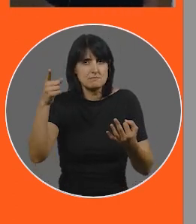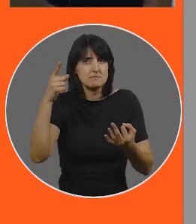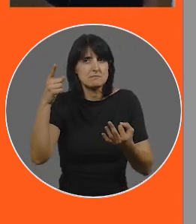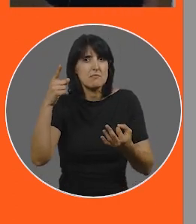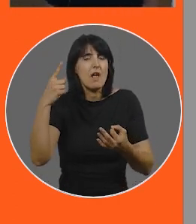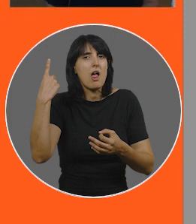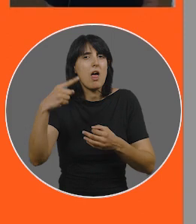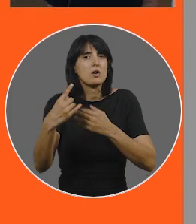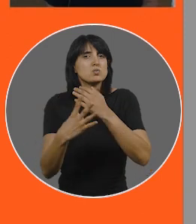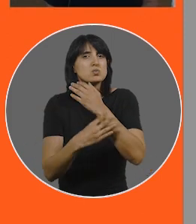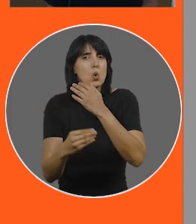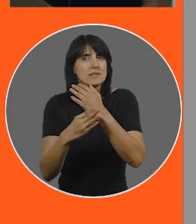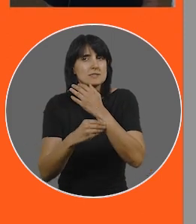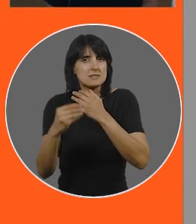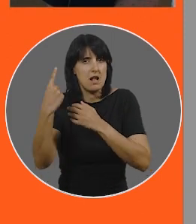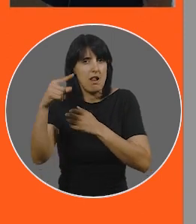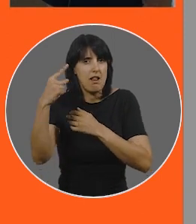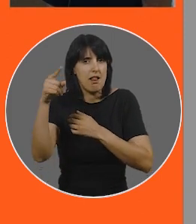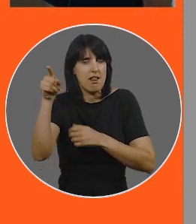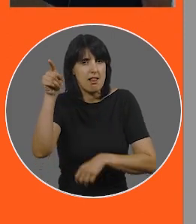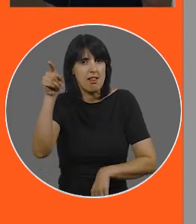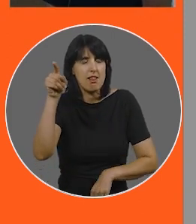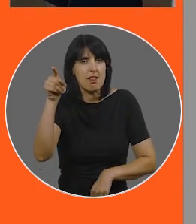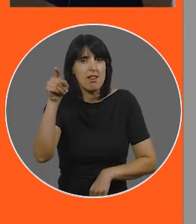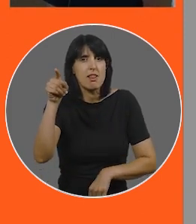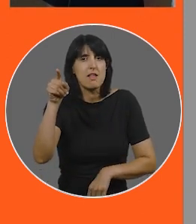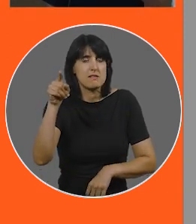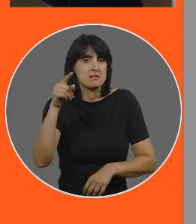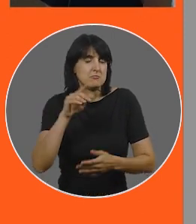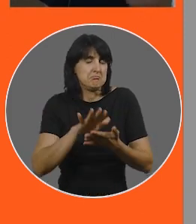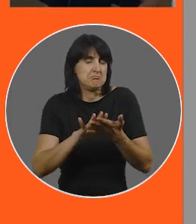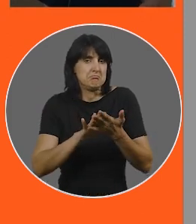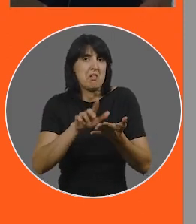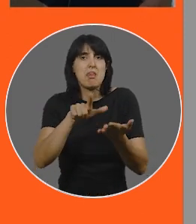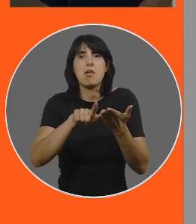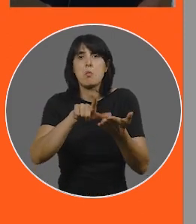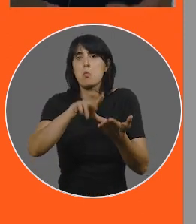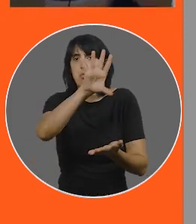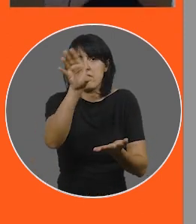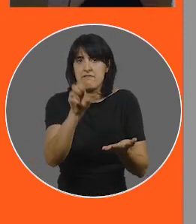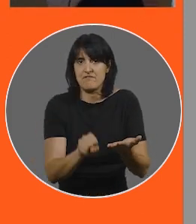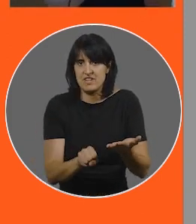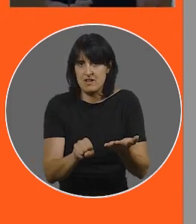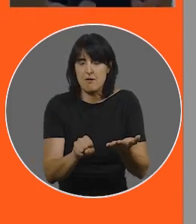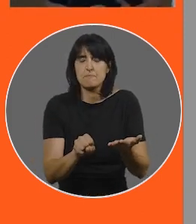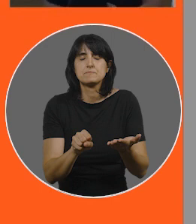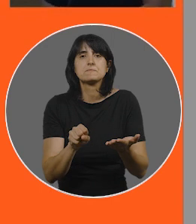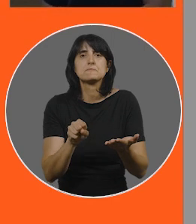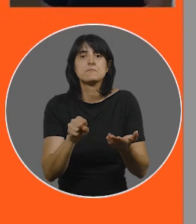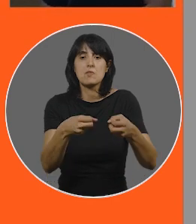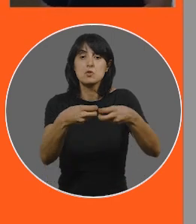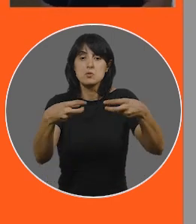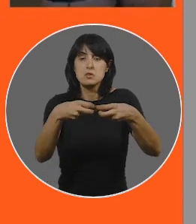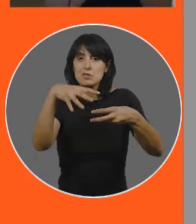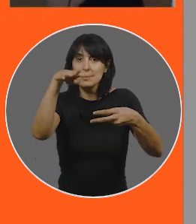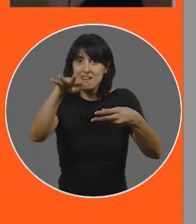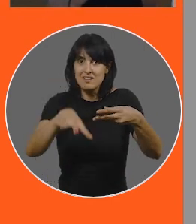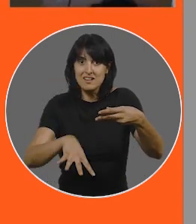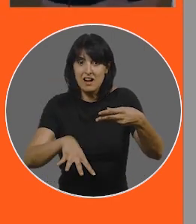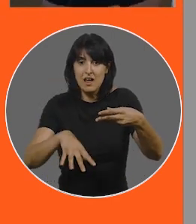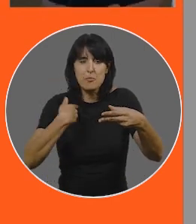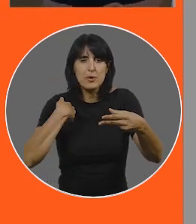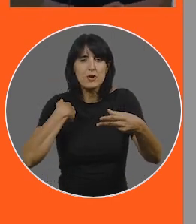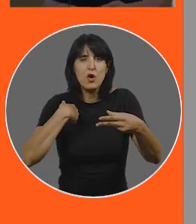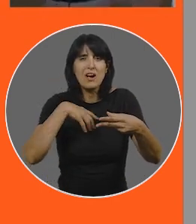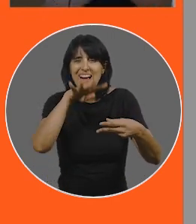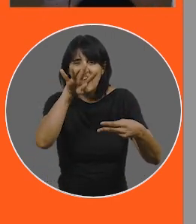a Suècia, imagineu-vos que esteu veient aquesta pel·lícula en swahili, avui parlaré del swahili, doncs ja està, que està subtitulada en català, però tu no